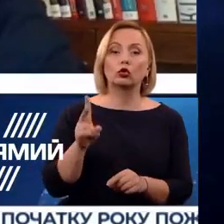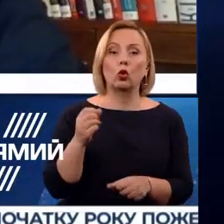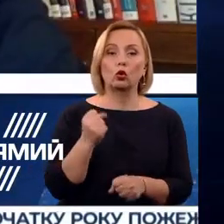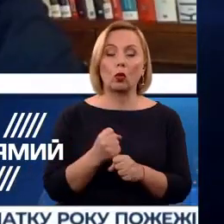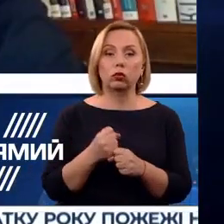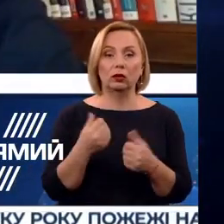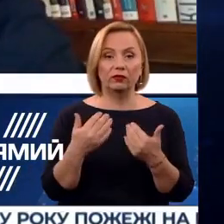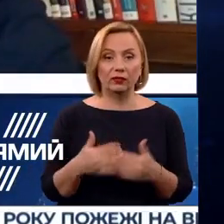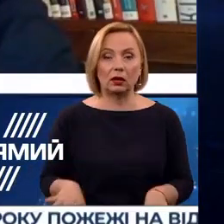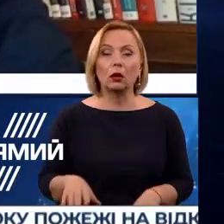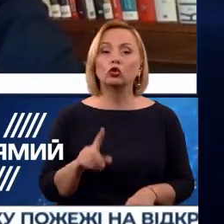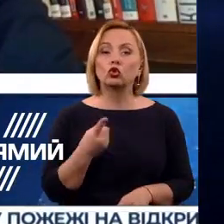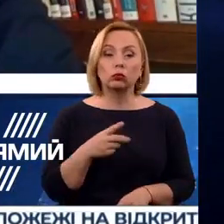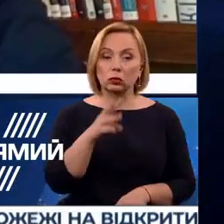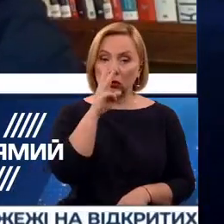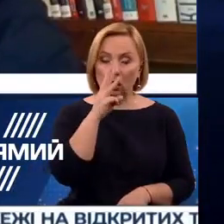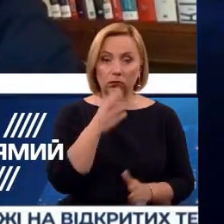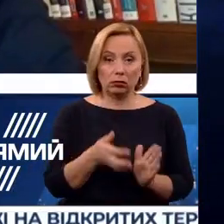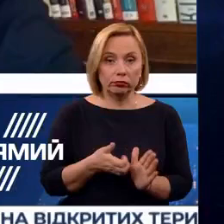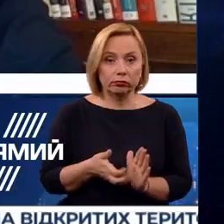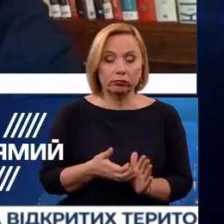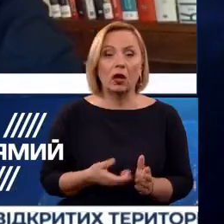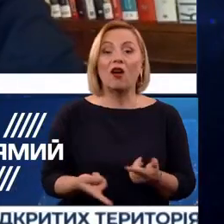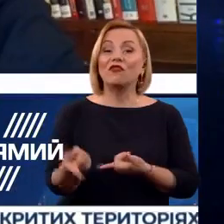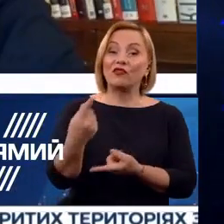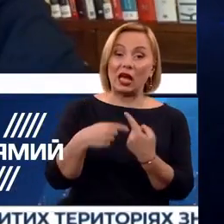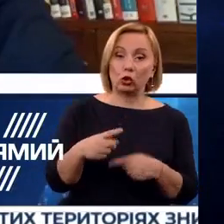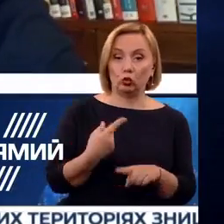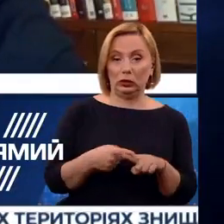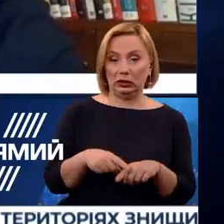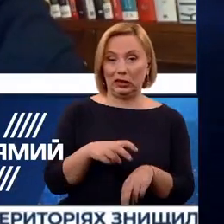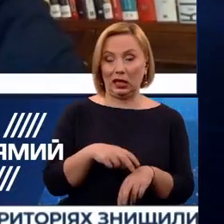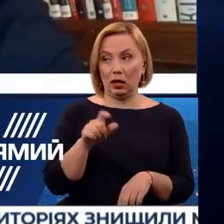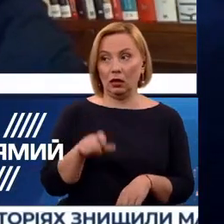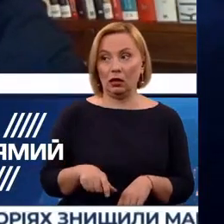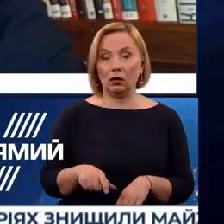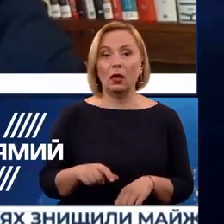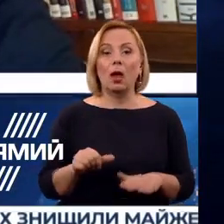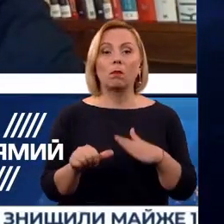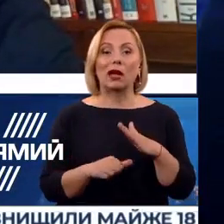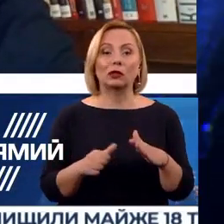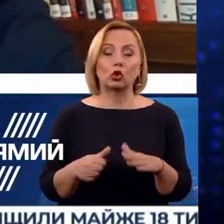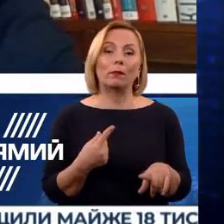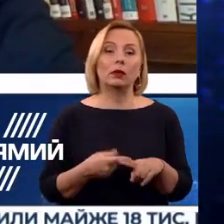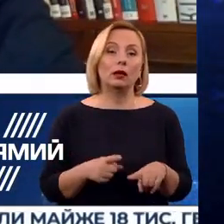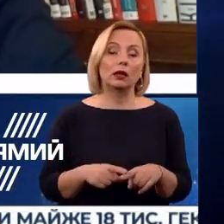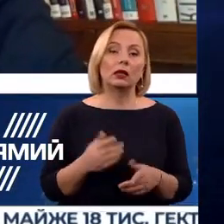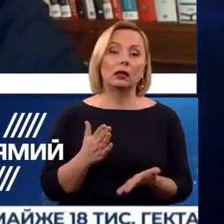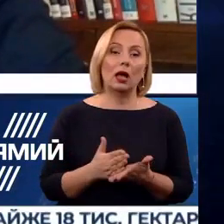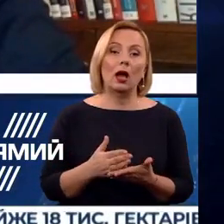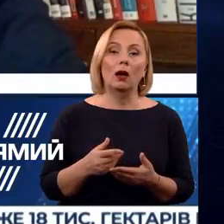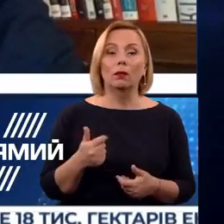стимули збільшення зарплат, збільшення виплат, вернути цих лікарів. Безробітні, які зараз стоять на біржах